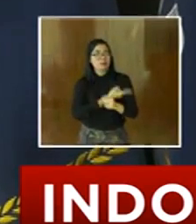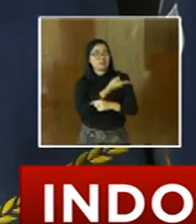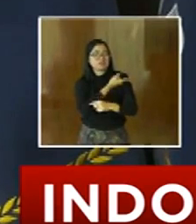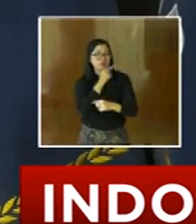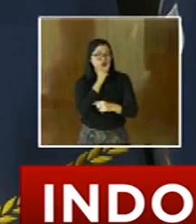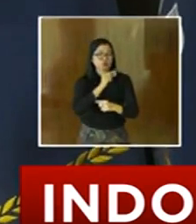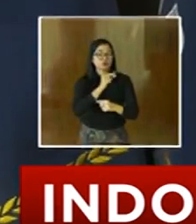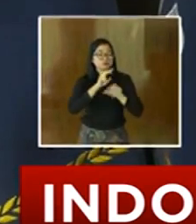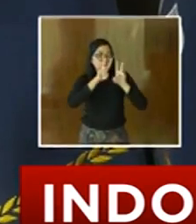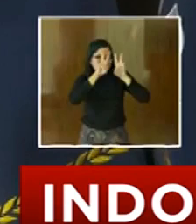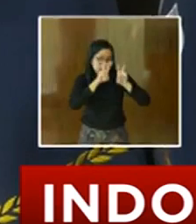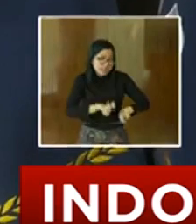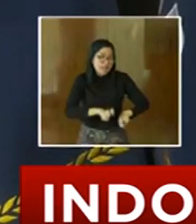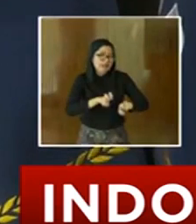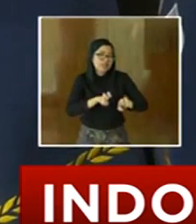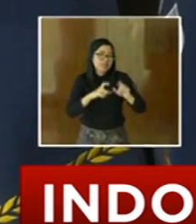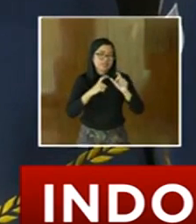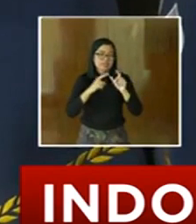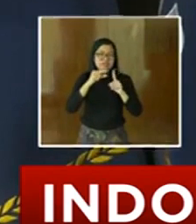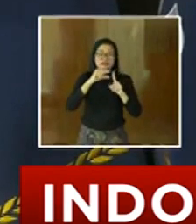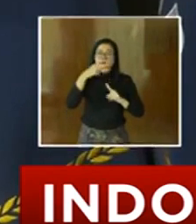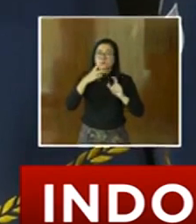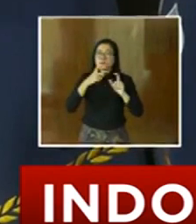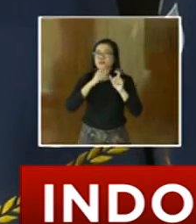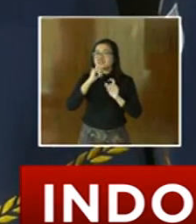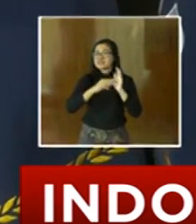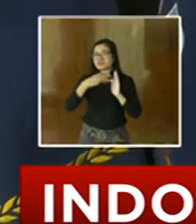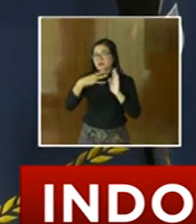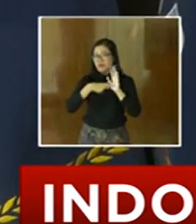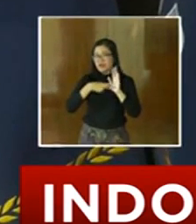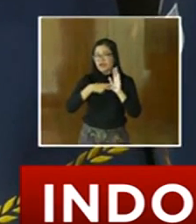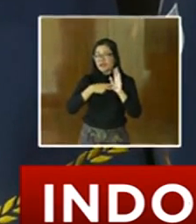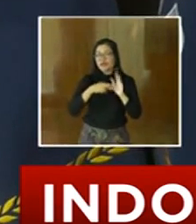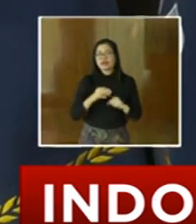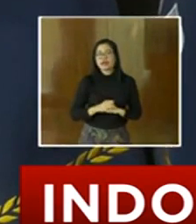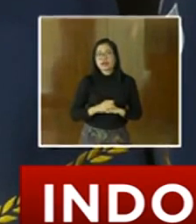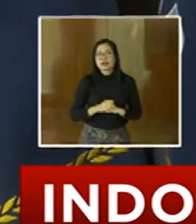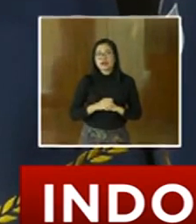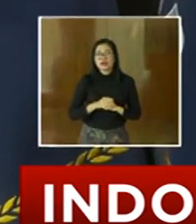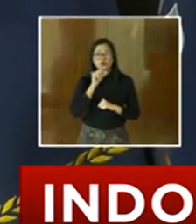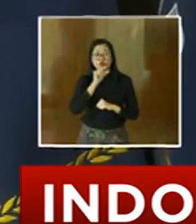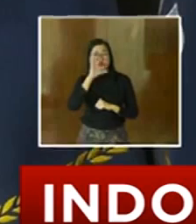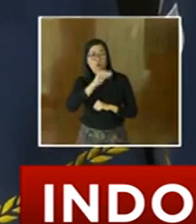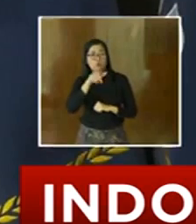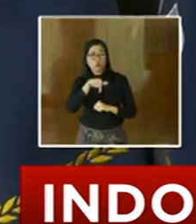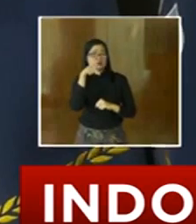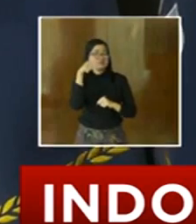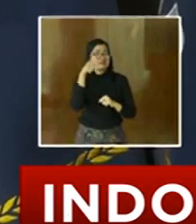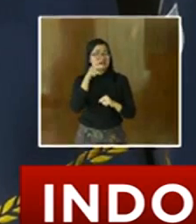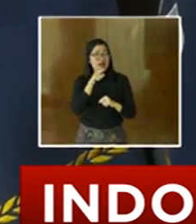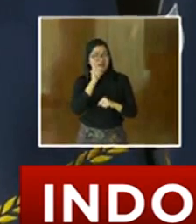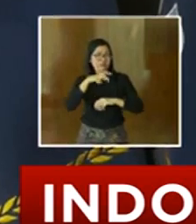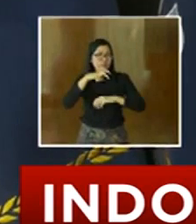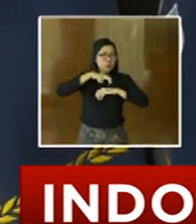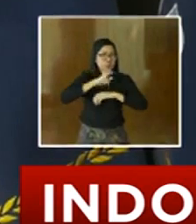melaksanakan pemeriksaan spesimen dalam rangka menegakkan diagnosa atau di dalam rangka menemukan kofit nine